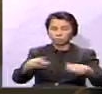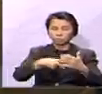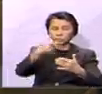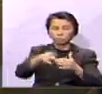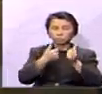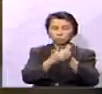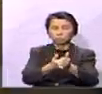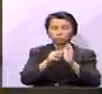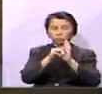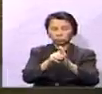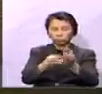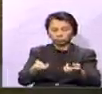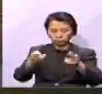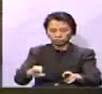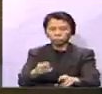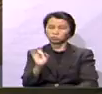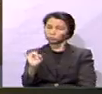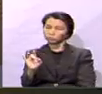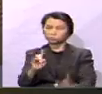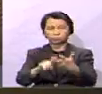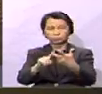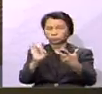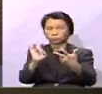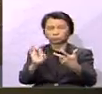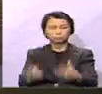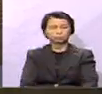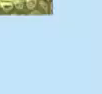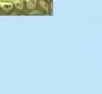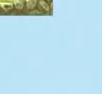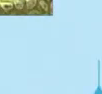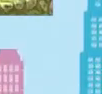berdasarkan modal kontraktor tunggal.